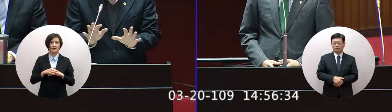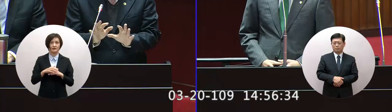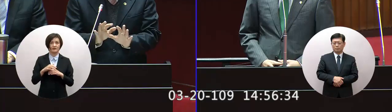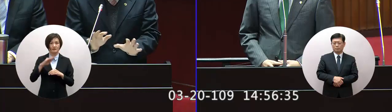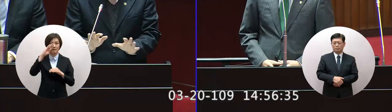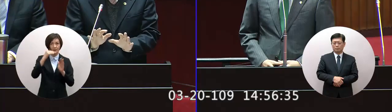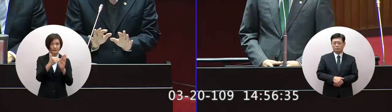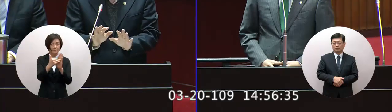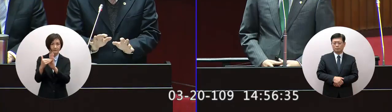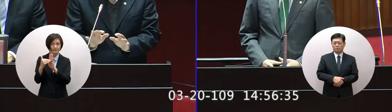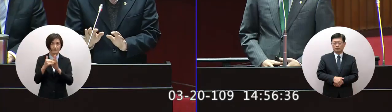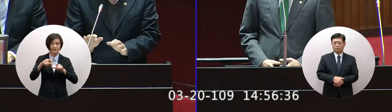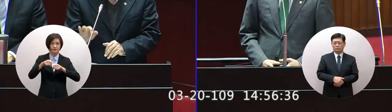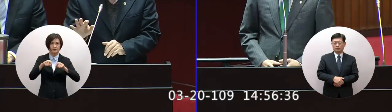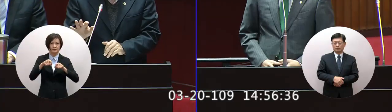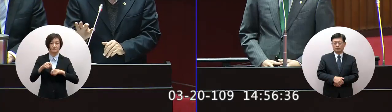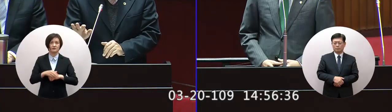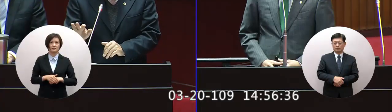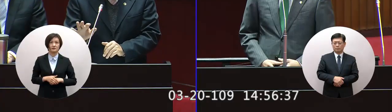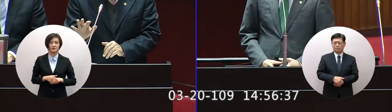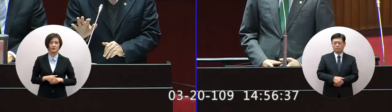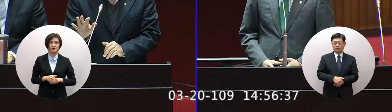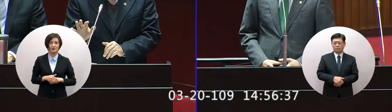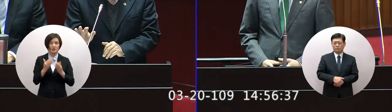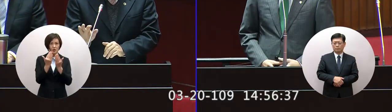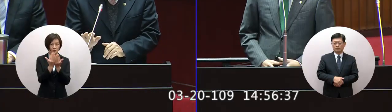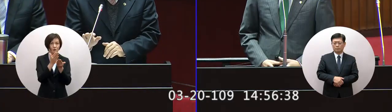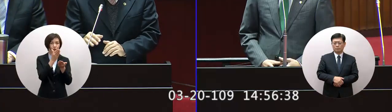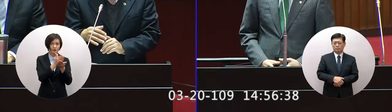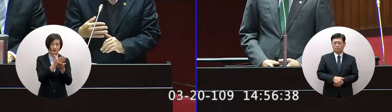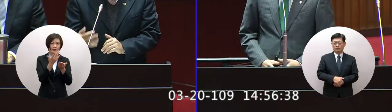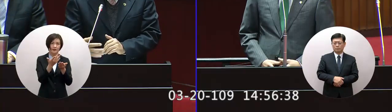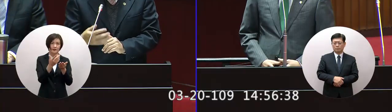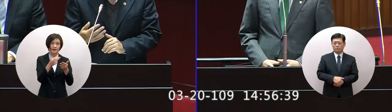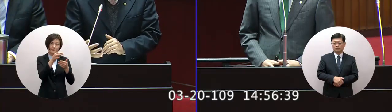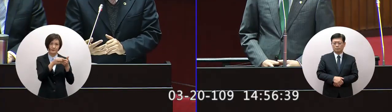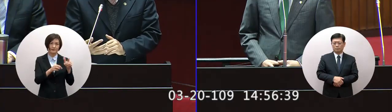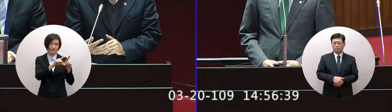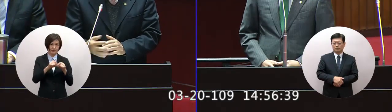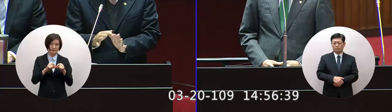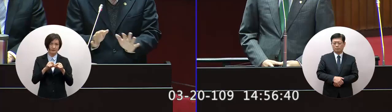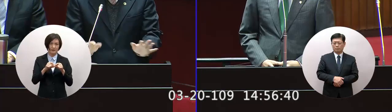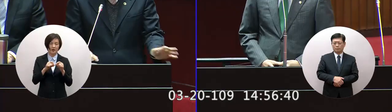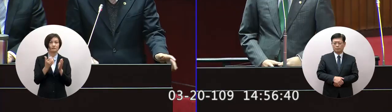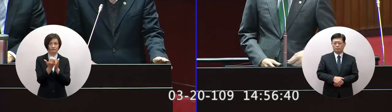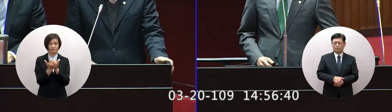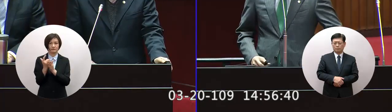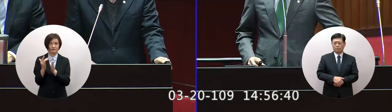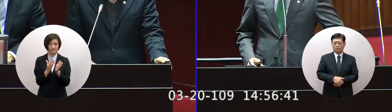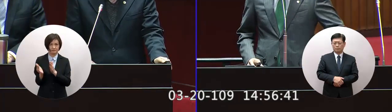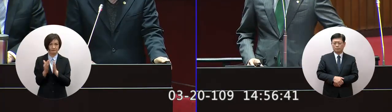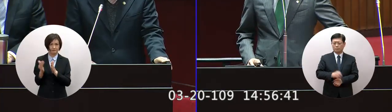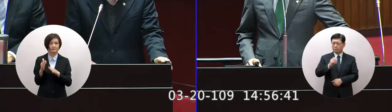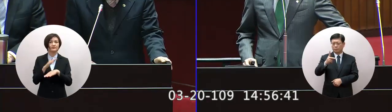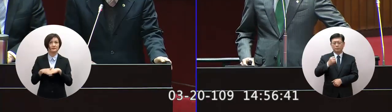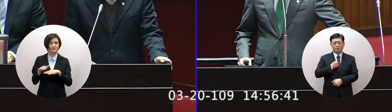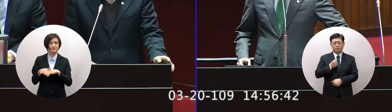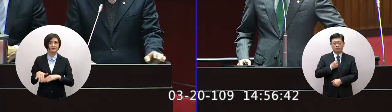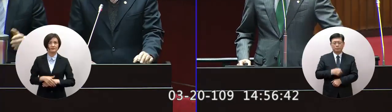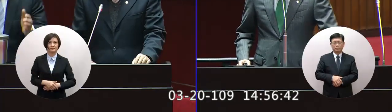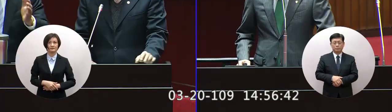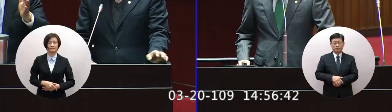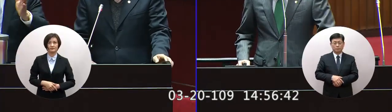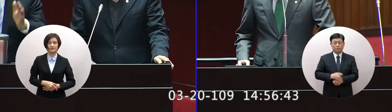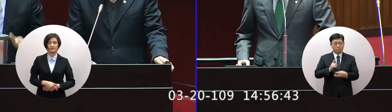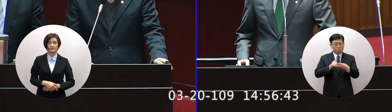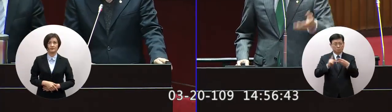下，目前我们应该还是以停课的相关标准来做这个准备。我想这个会更稳健的来执行。